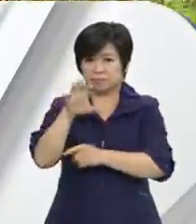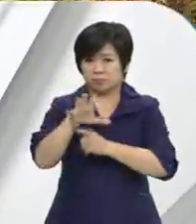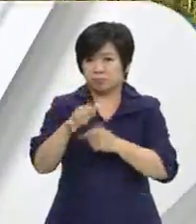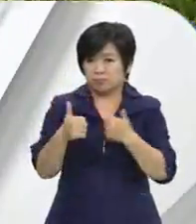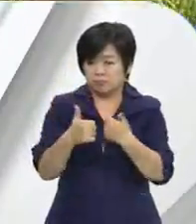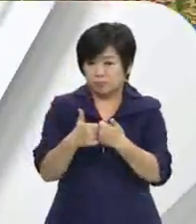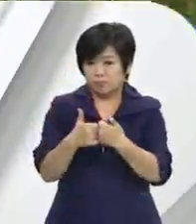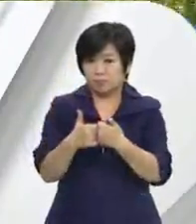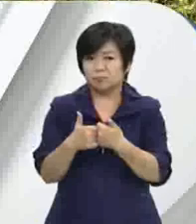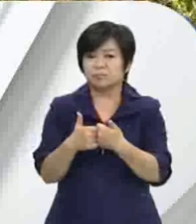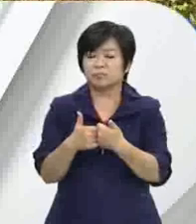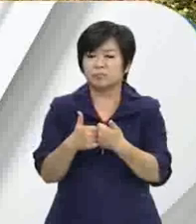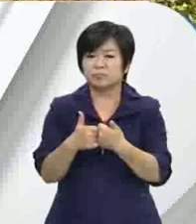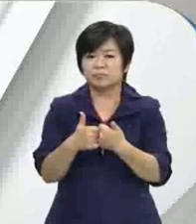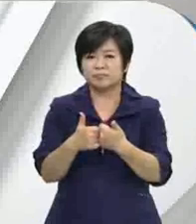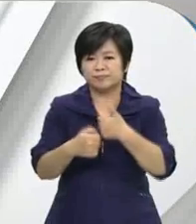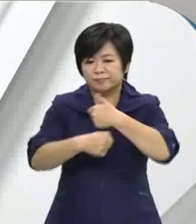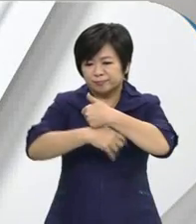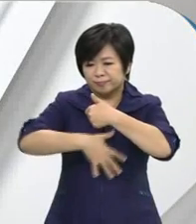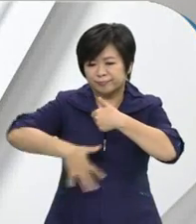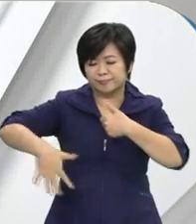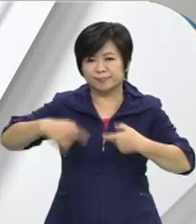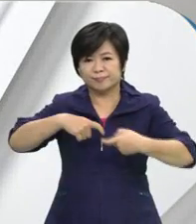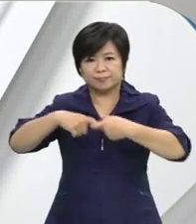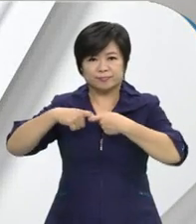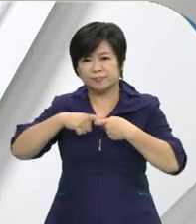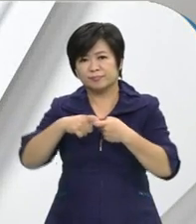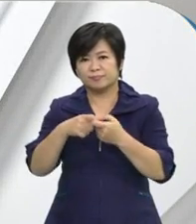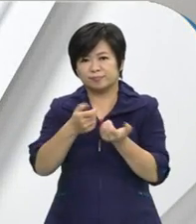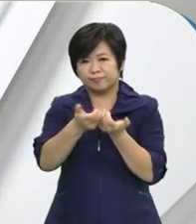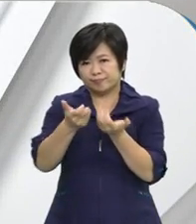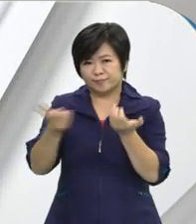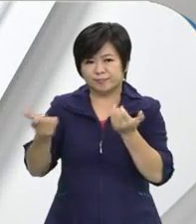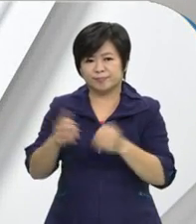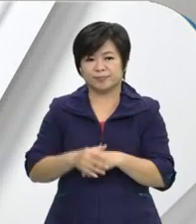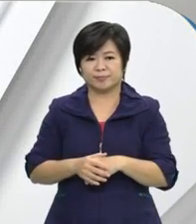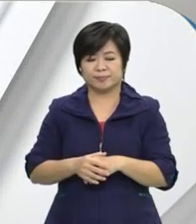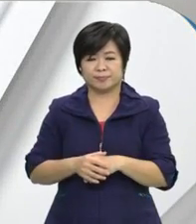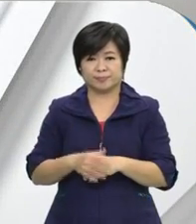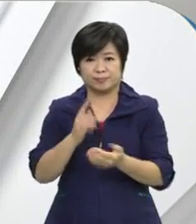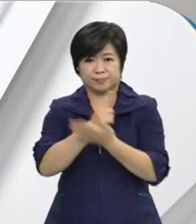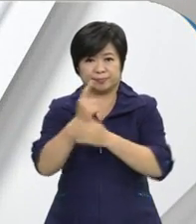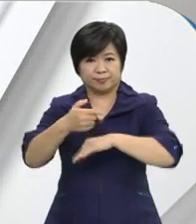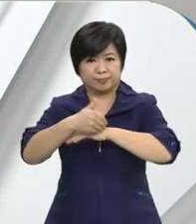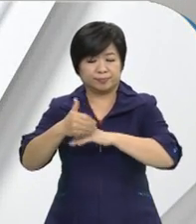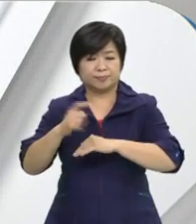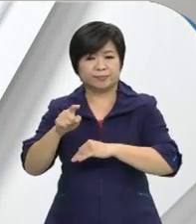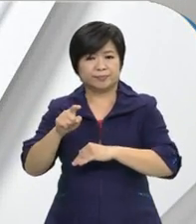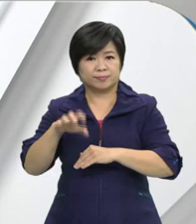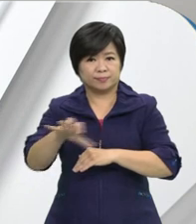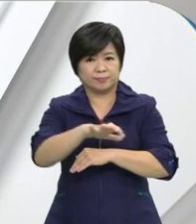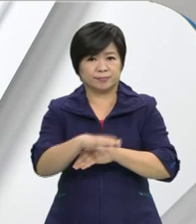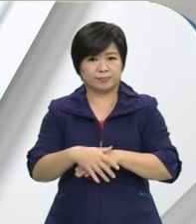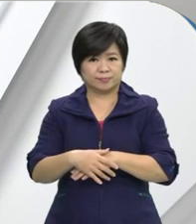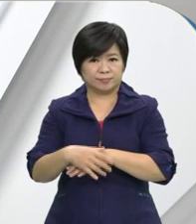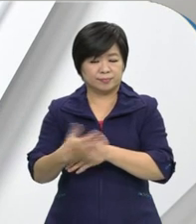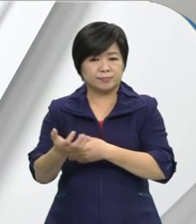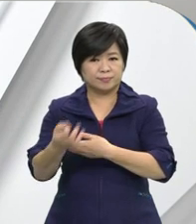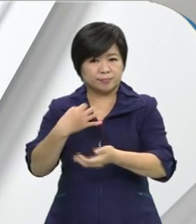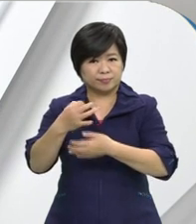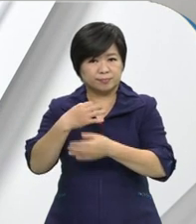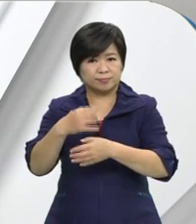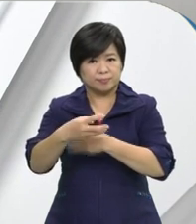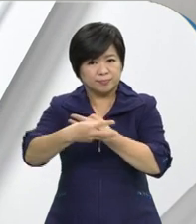会，来做这个整合的这个平台，然后善用现有的每个乡镇的这个产销班队，我